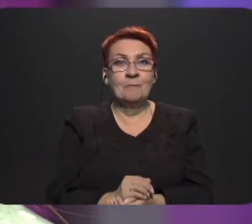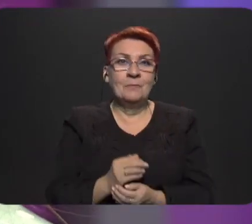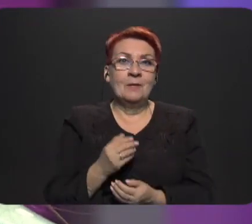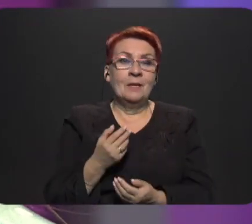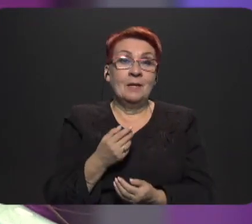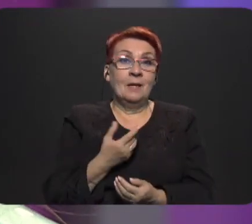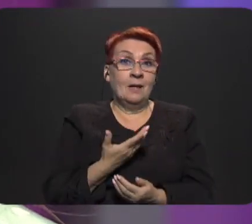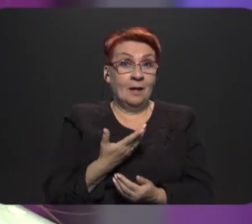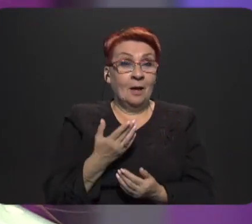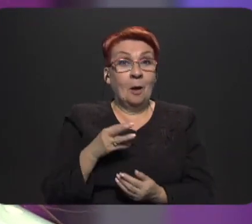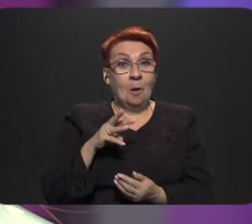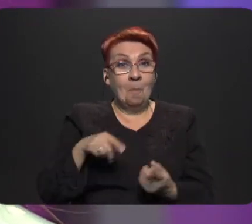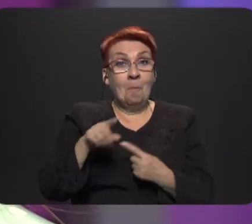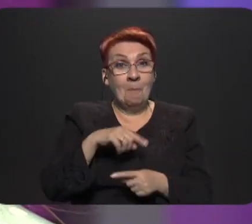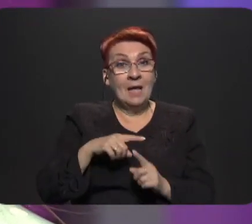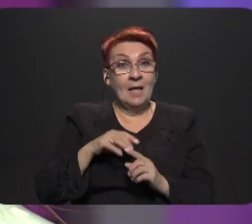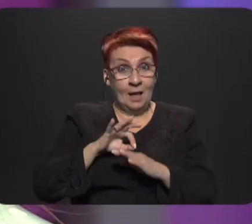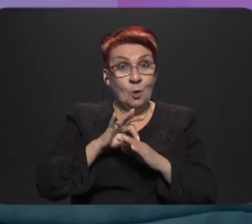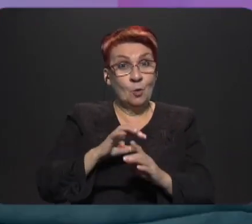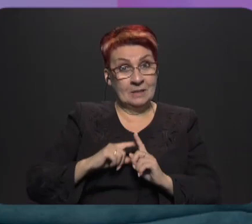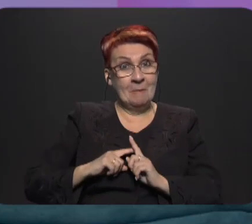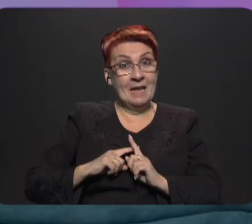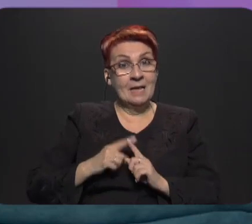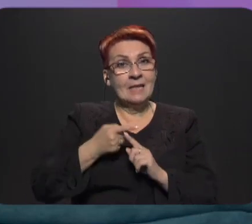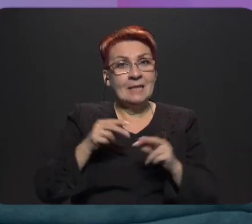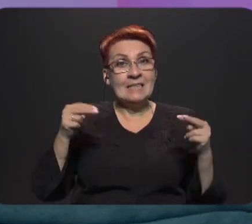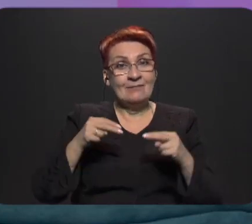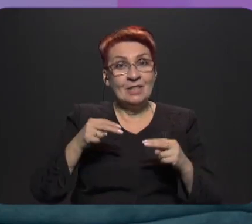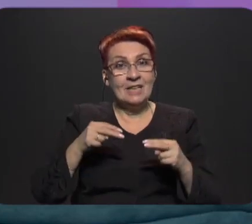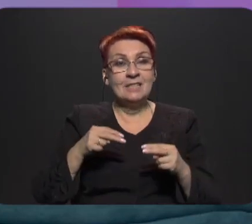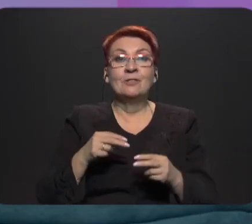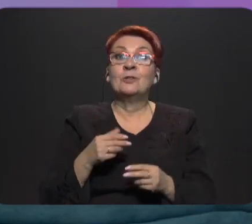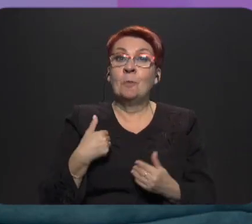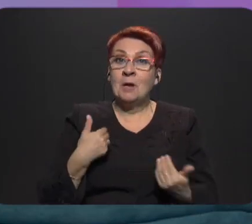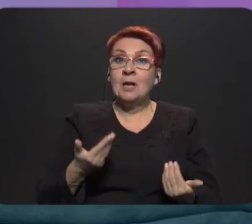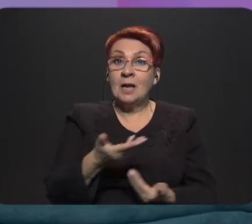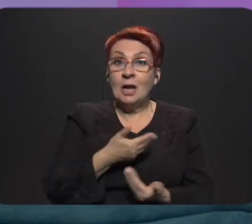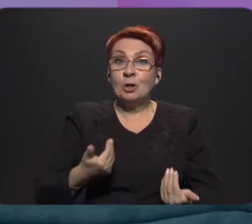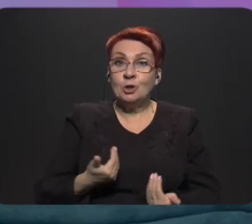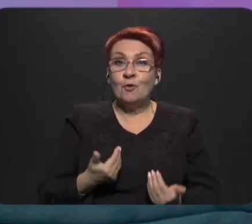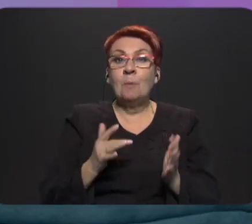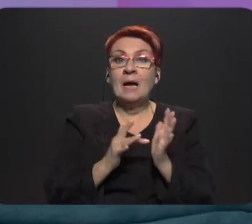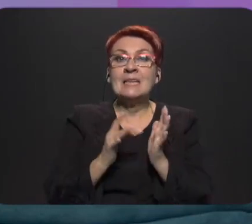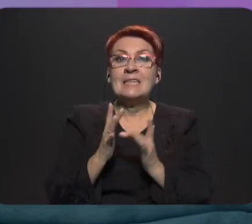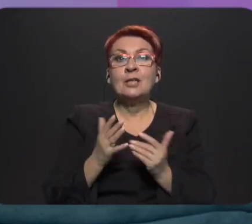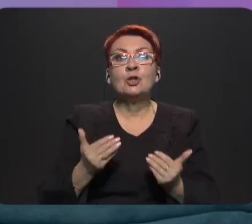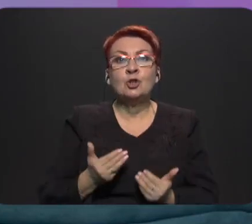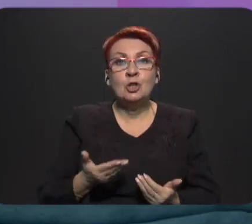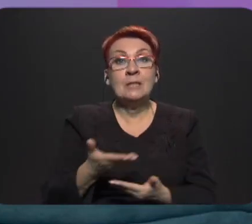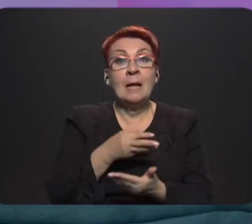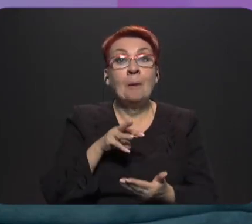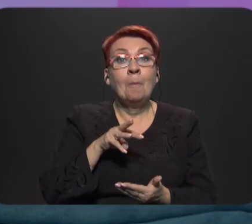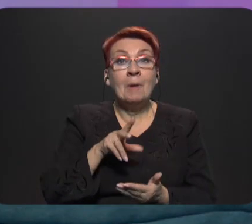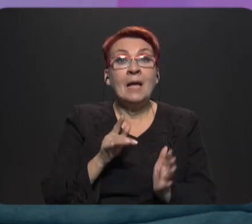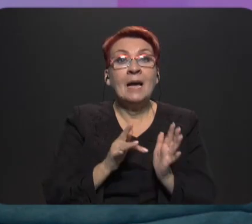крест носим? Что свидетельствует, что мы живем христианской жизнью, что мы христиане. И если только это